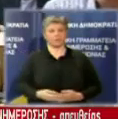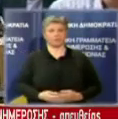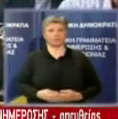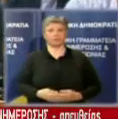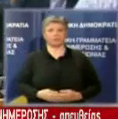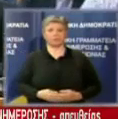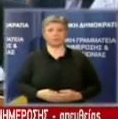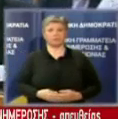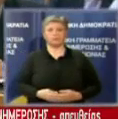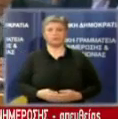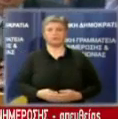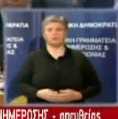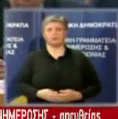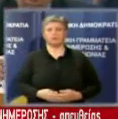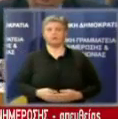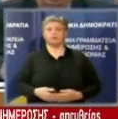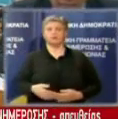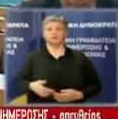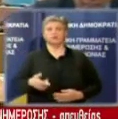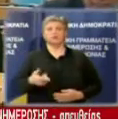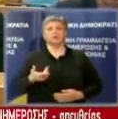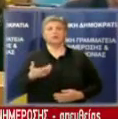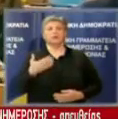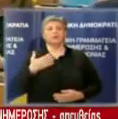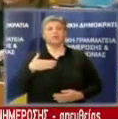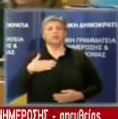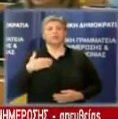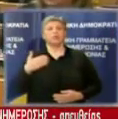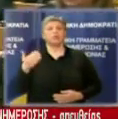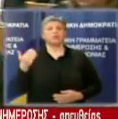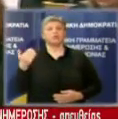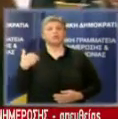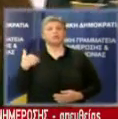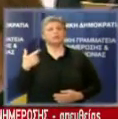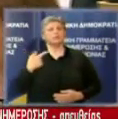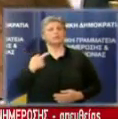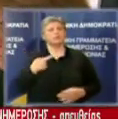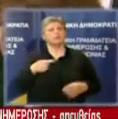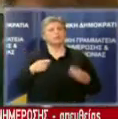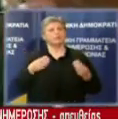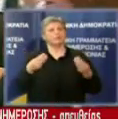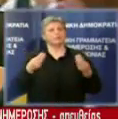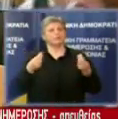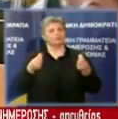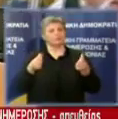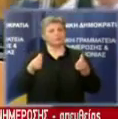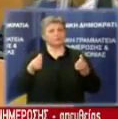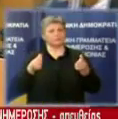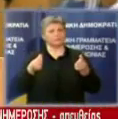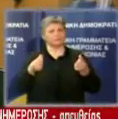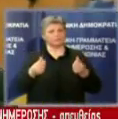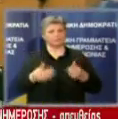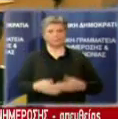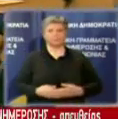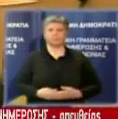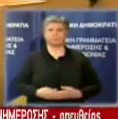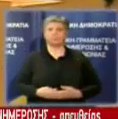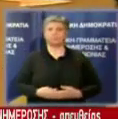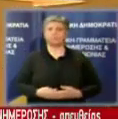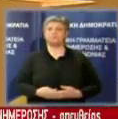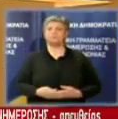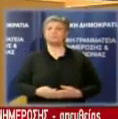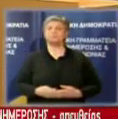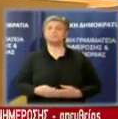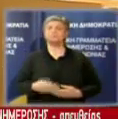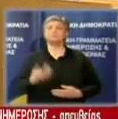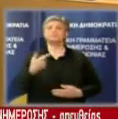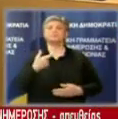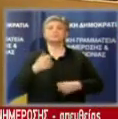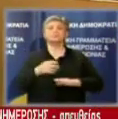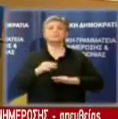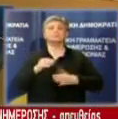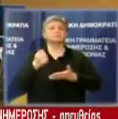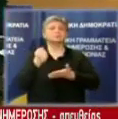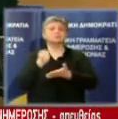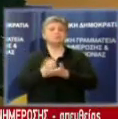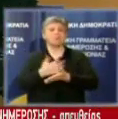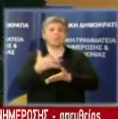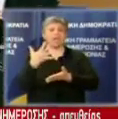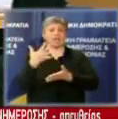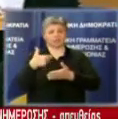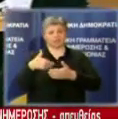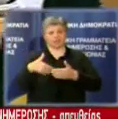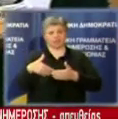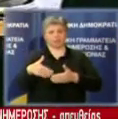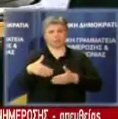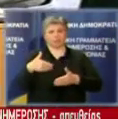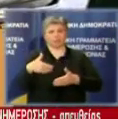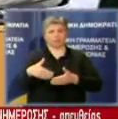Να σας ρωτήσω λίγο διαφορετικά, κύριε εκπρόσωπε. Ο στόχος της αξιολόγησης, της